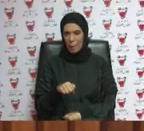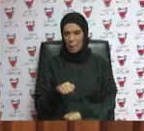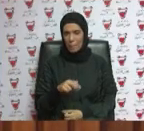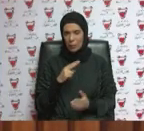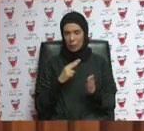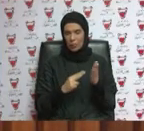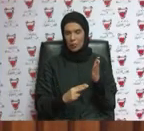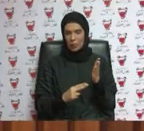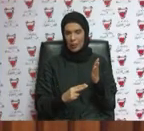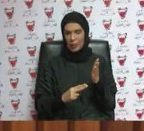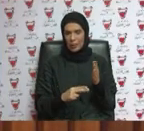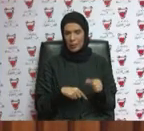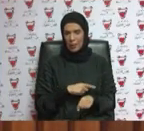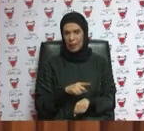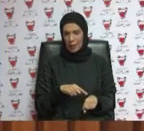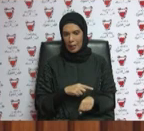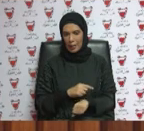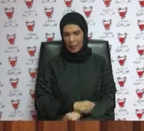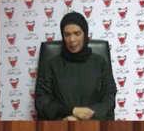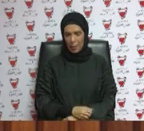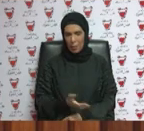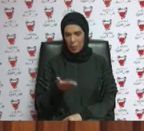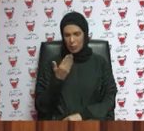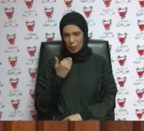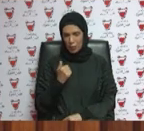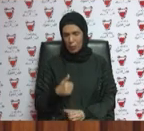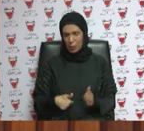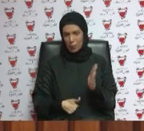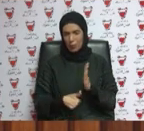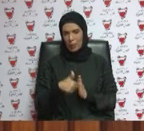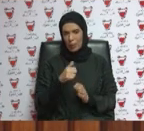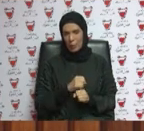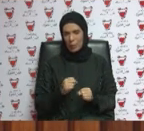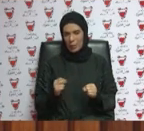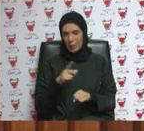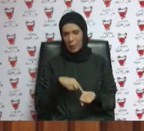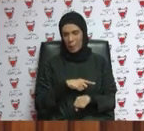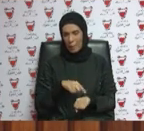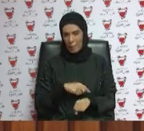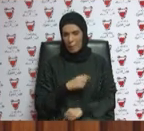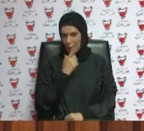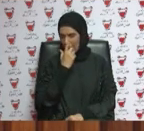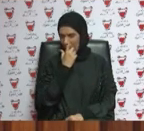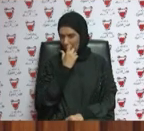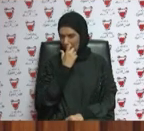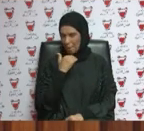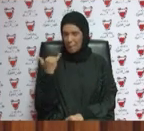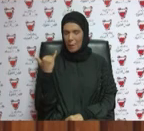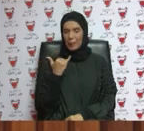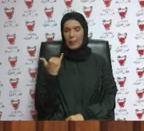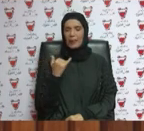اللي اتخذتونه بساعة لم نتمكن من إنجاز هذا المشروع في الساعة، ولذلك نظرا